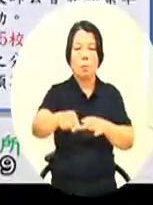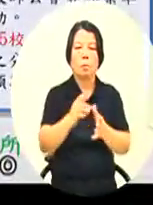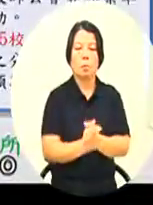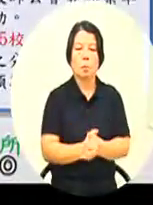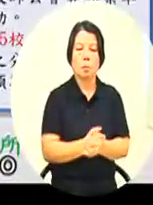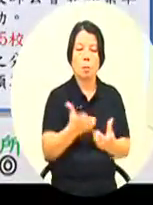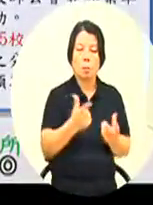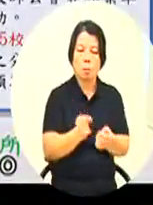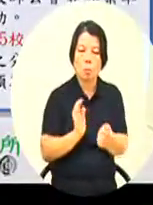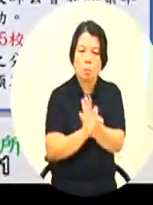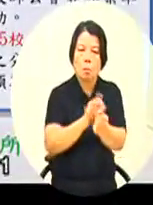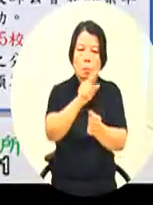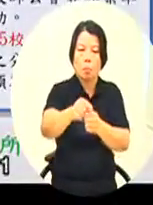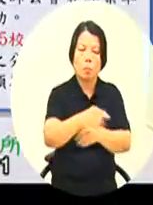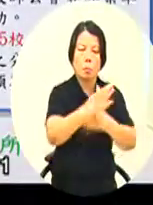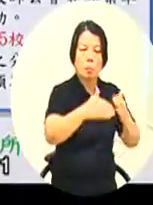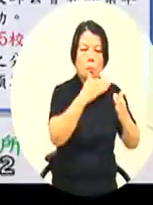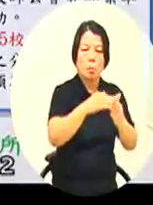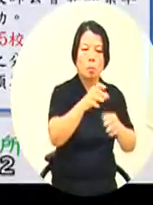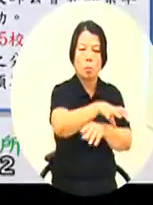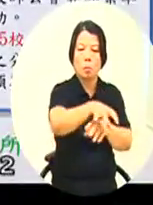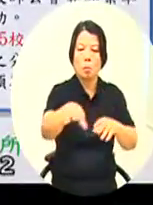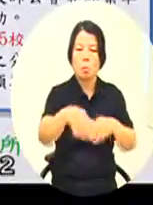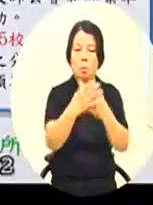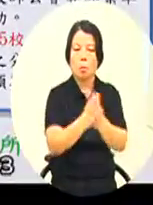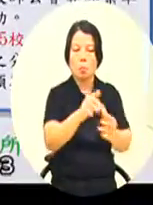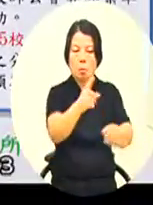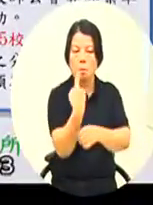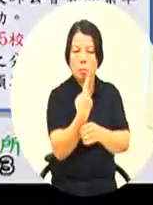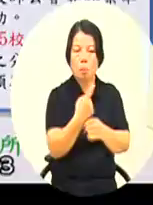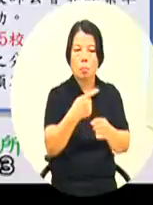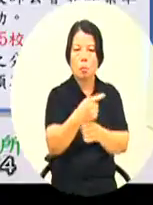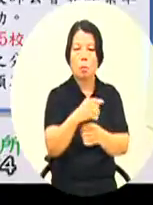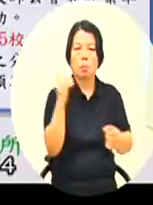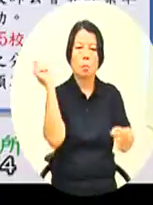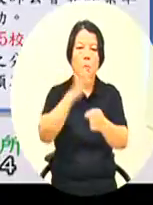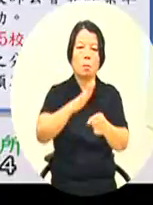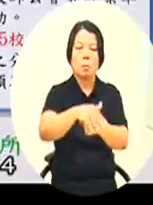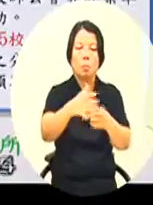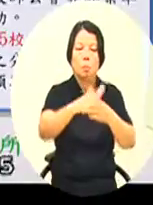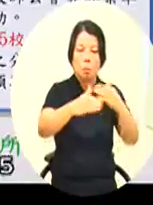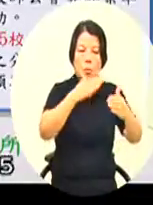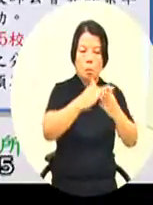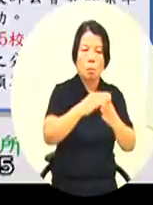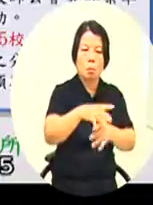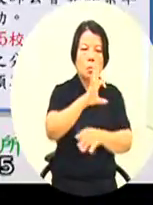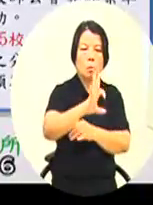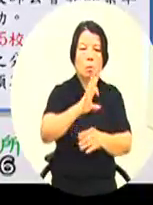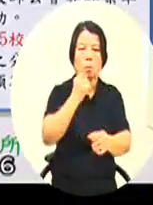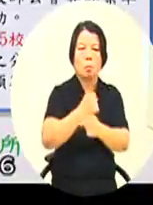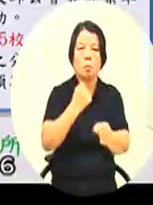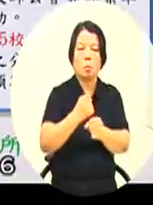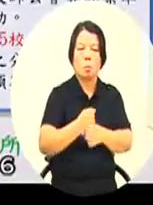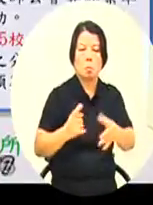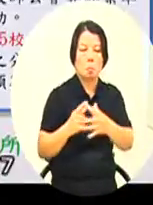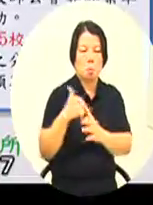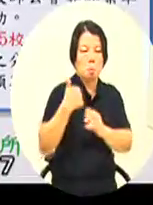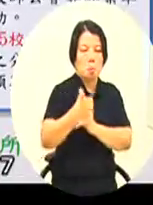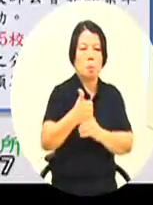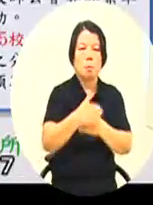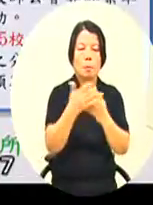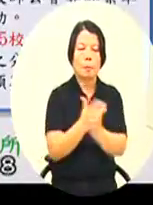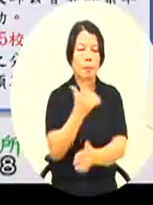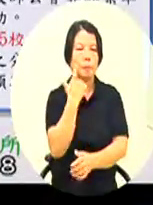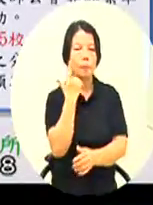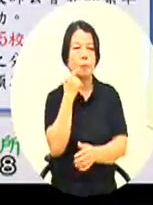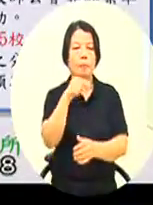奖励我们这些学校从各种不同来源得到补助，但是他们把学校的厕所做得既优质又非常具有美